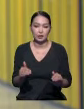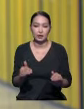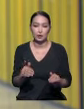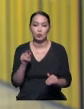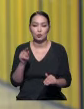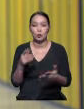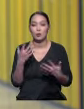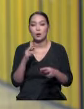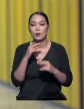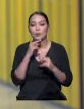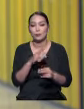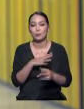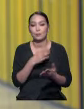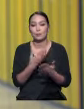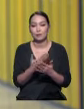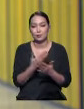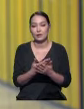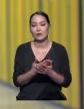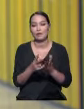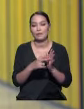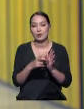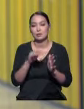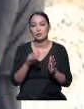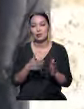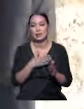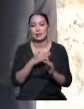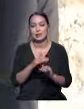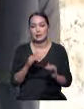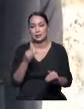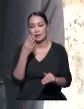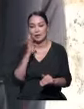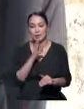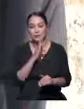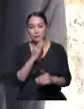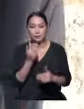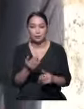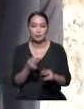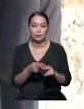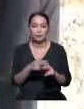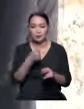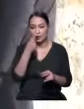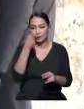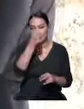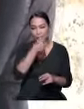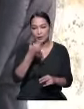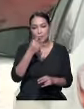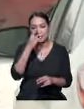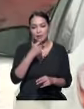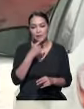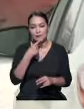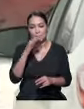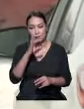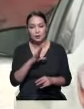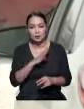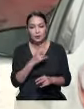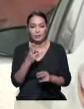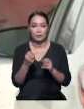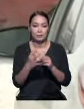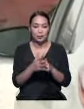уже обратилось около 800 наших детей и родителей. К слову, за минувший год казахстанская полиция возбудила